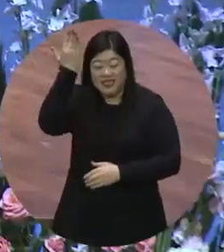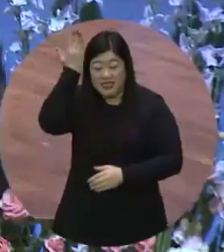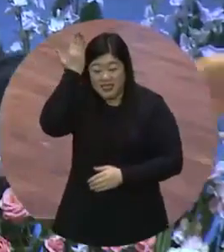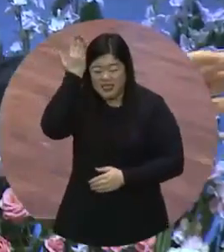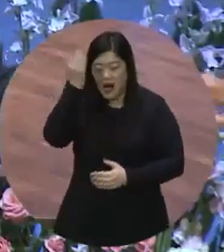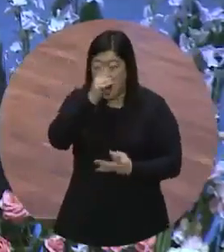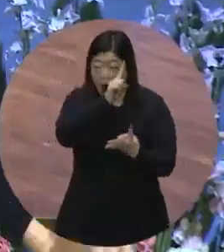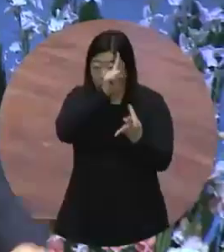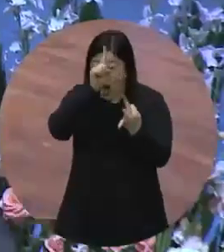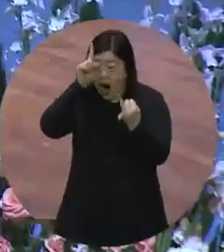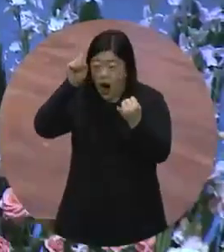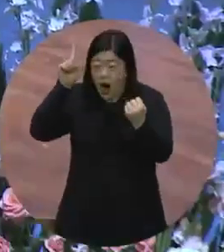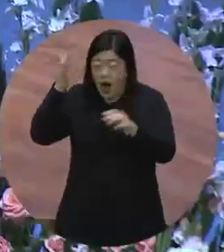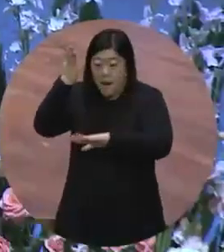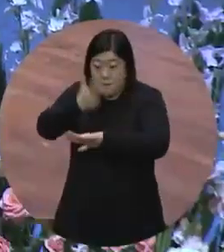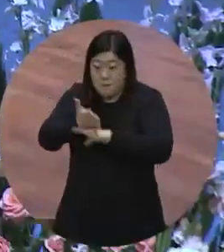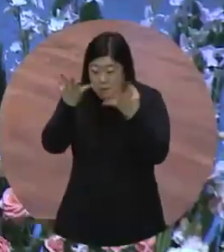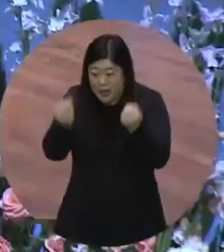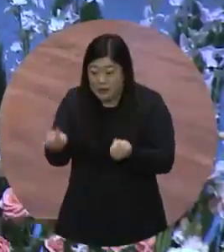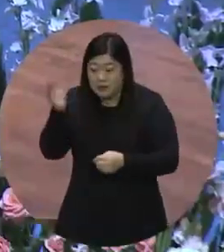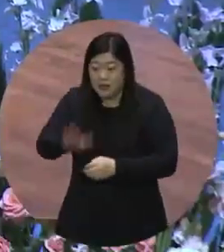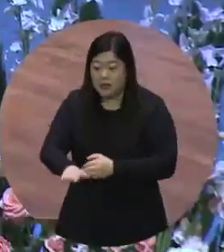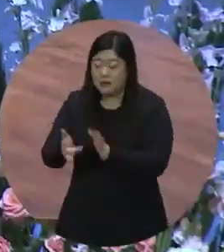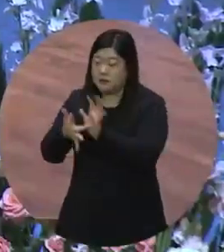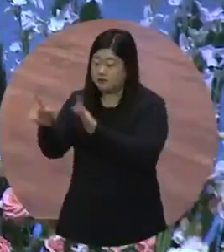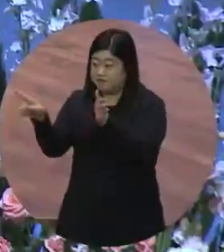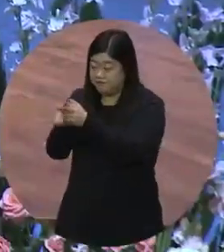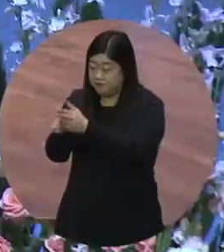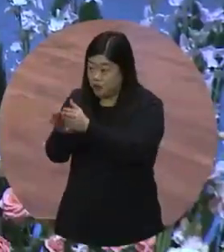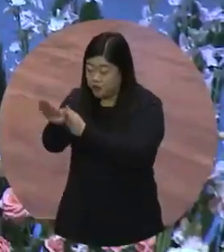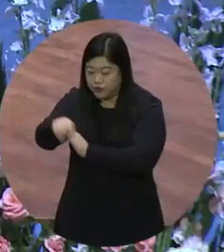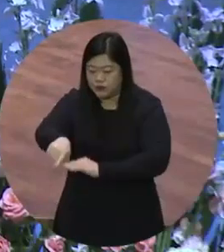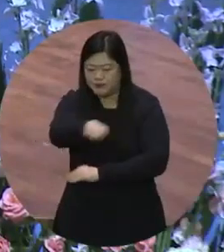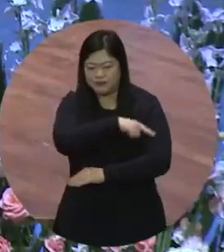다 배설물로 다 버리고 예수 만난 이후로